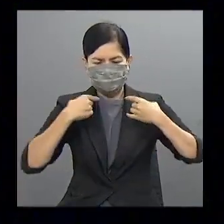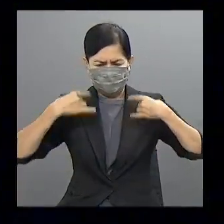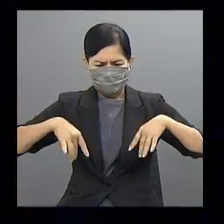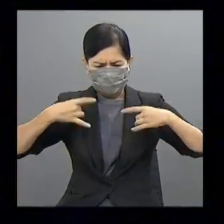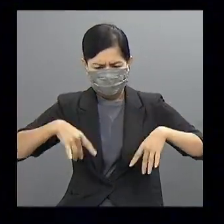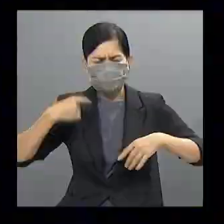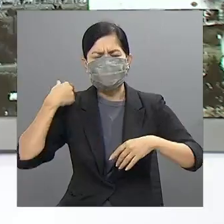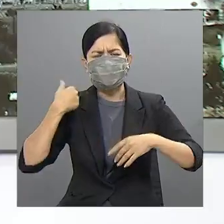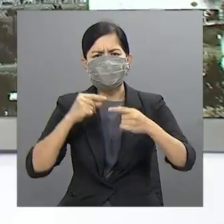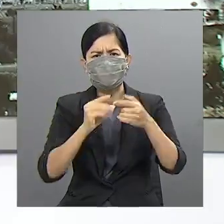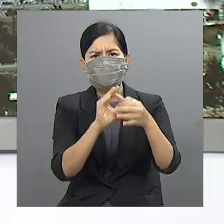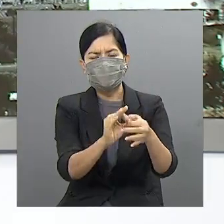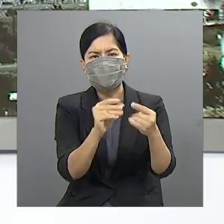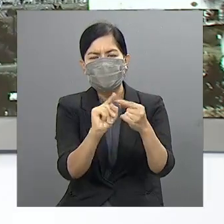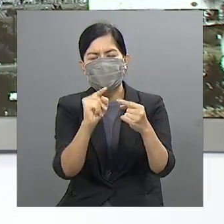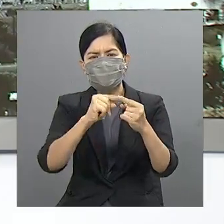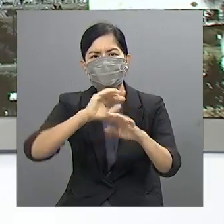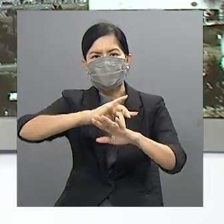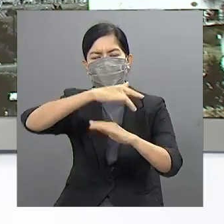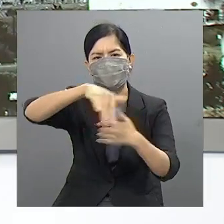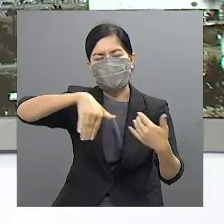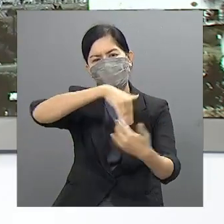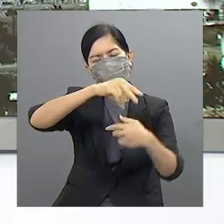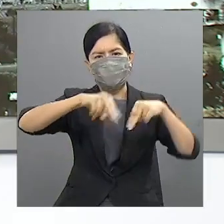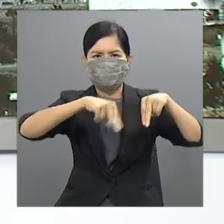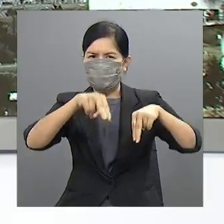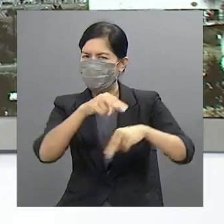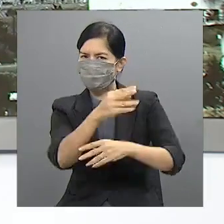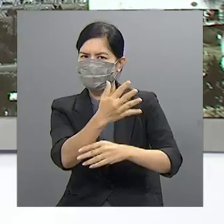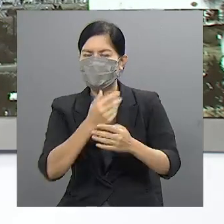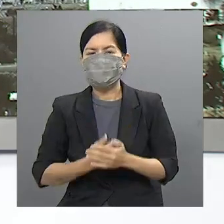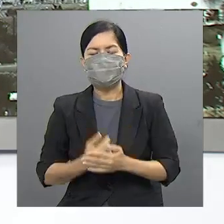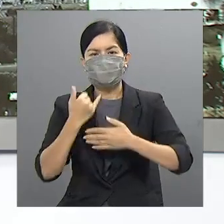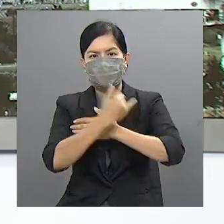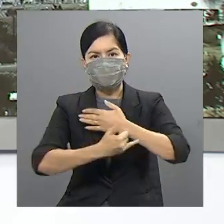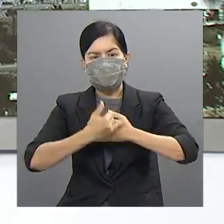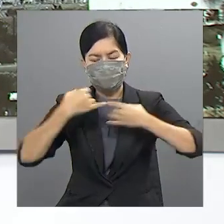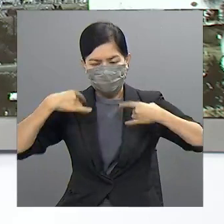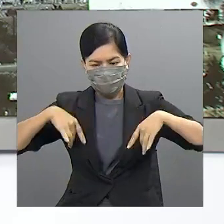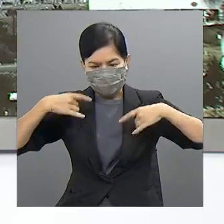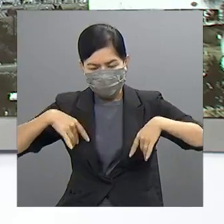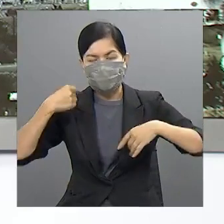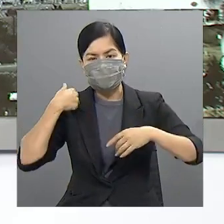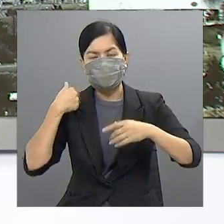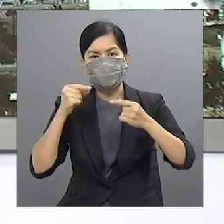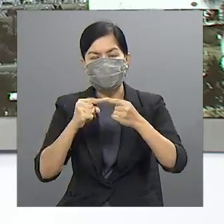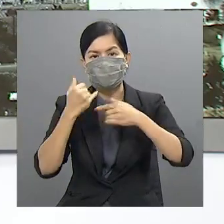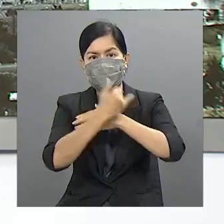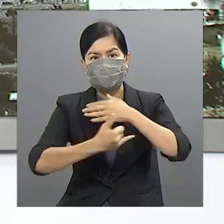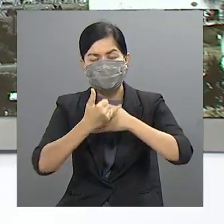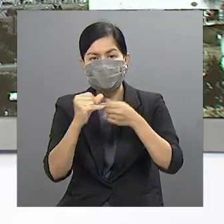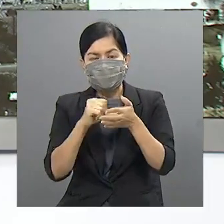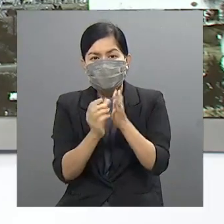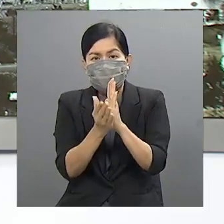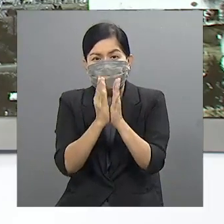ทนค่ะออสเตรเลียได้ชื่อว่าเป็นประเทศพัฒนาแล้วนะคะที่มีนโยบายด้านสิ่งแวดล้อมที่เลวร้ายที่สุดประเทศ